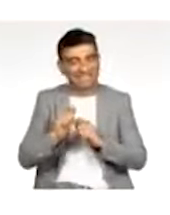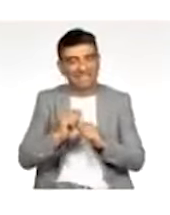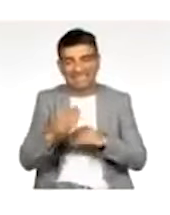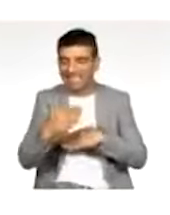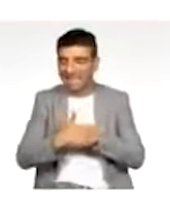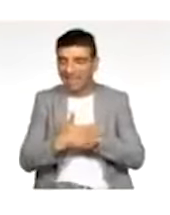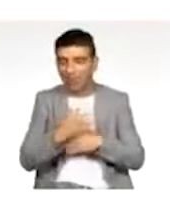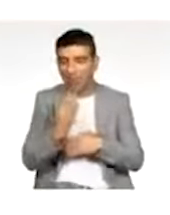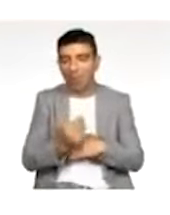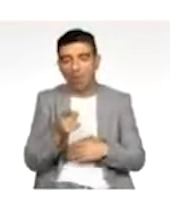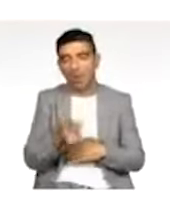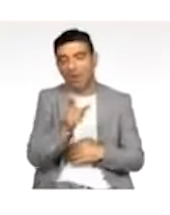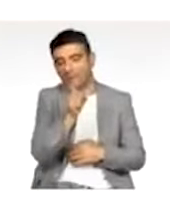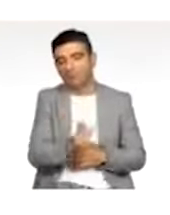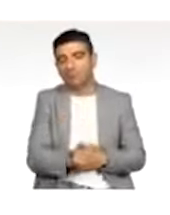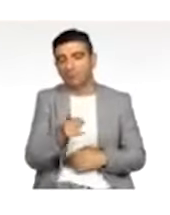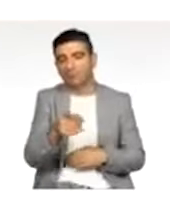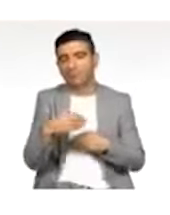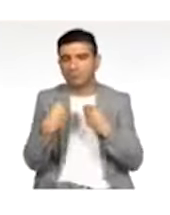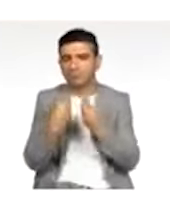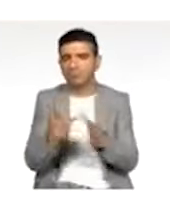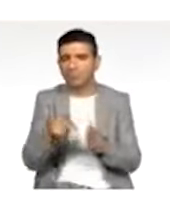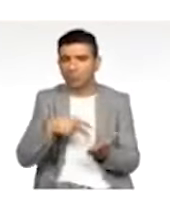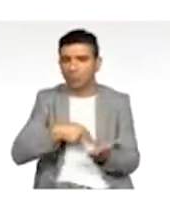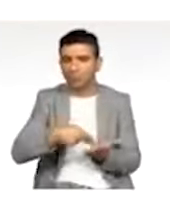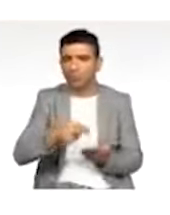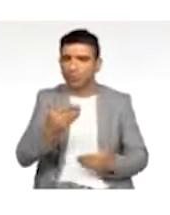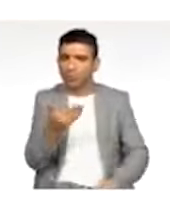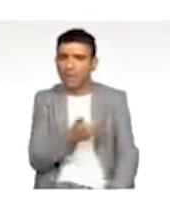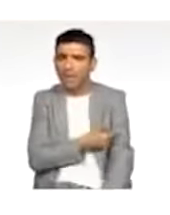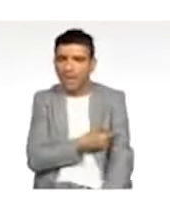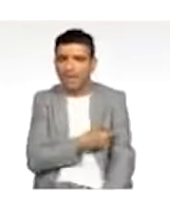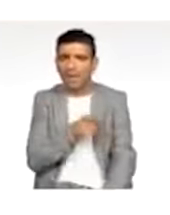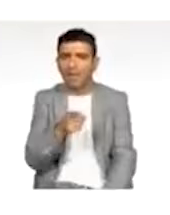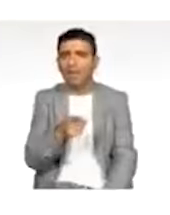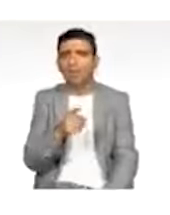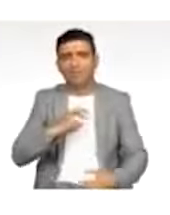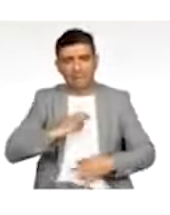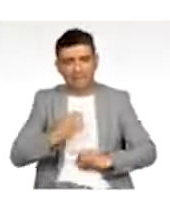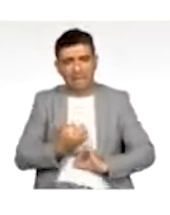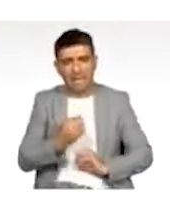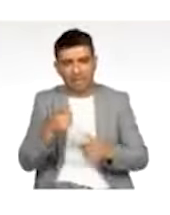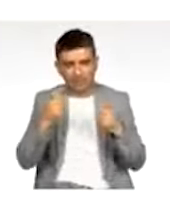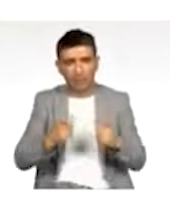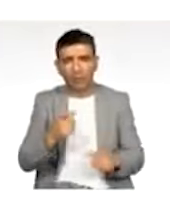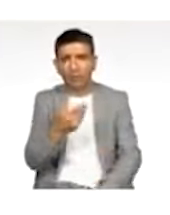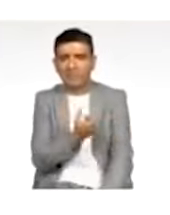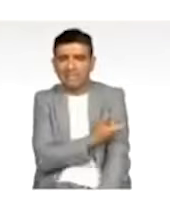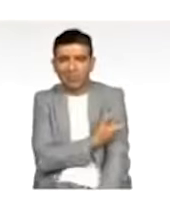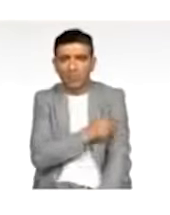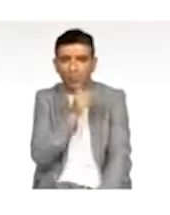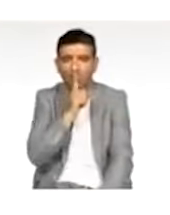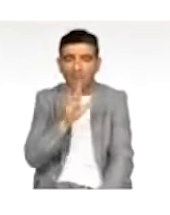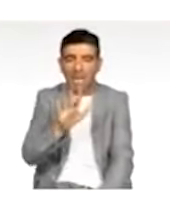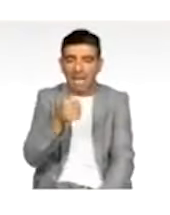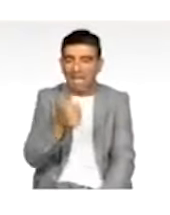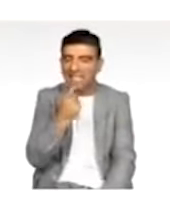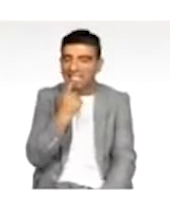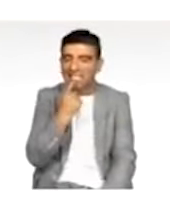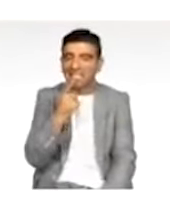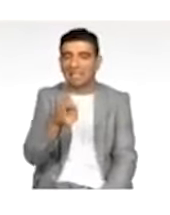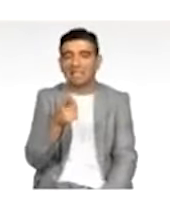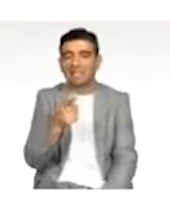sembolü haline gelen ve özverili bir şekilde yürüttüğü hizmetleriyle dünyanın saygın kuruluşları arasında yer alan Türk Kızılayı'nın 156. kuruluş yıl